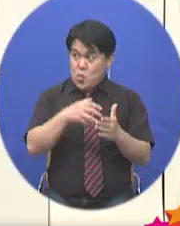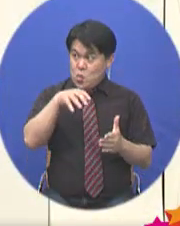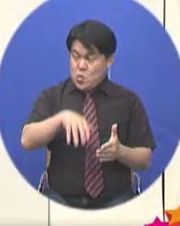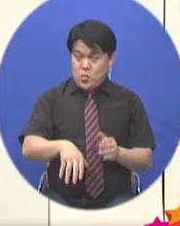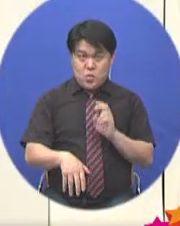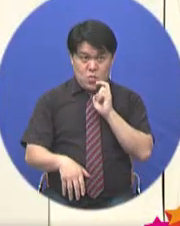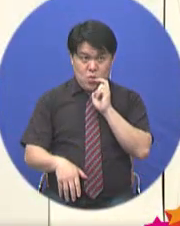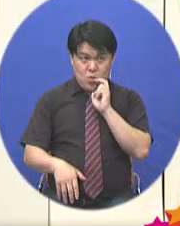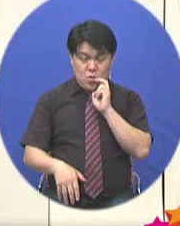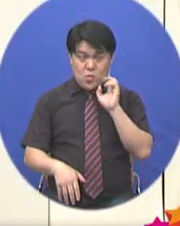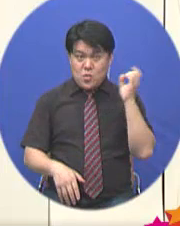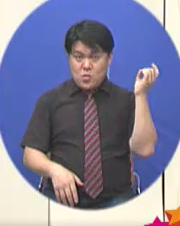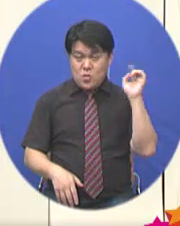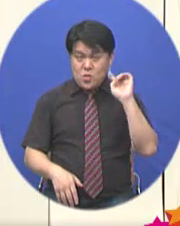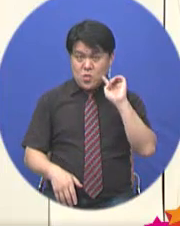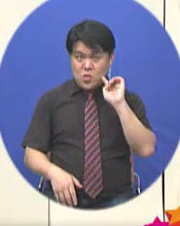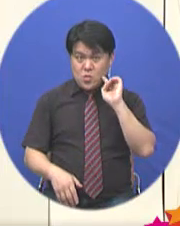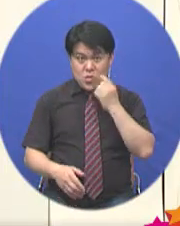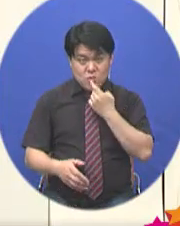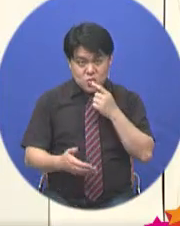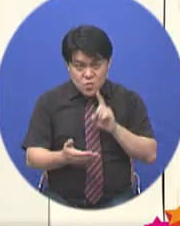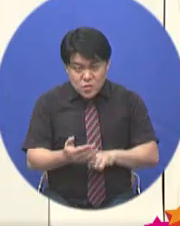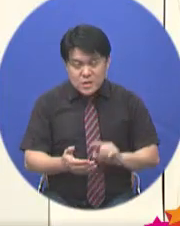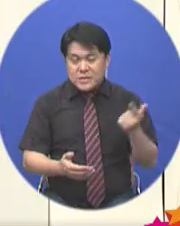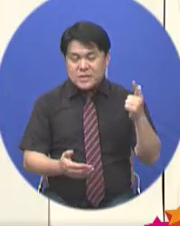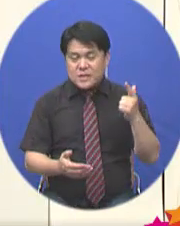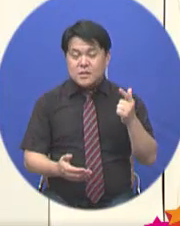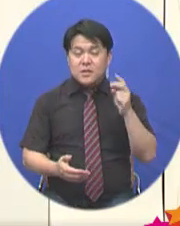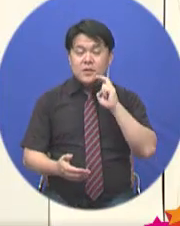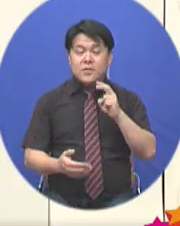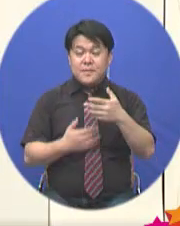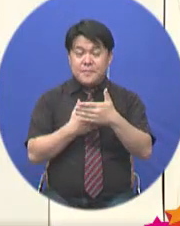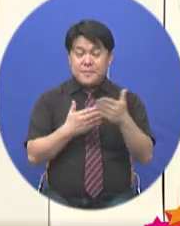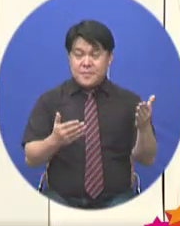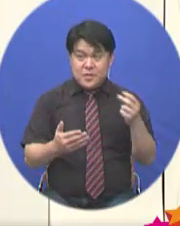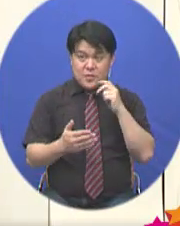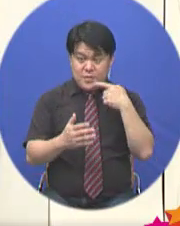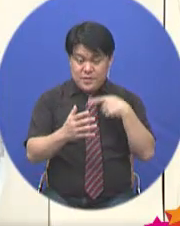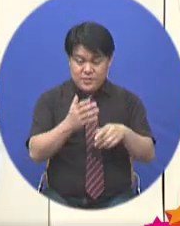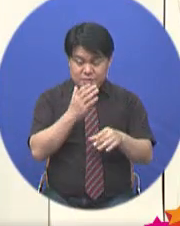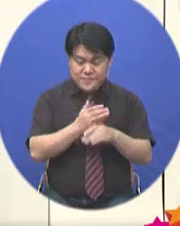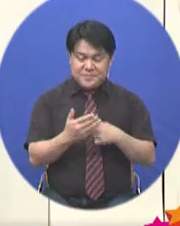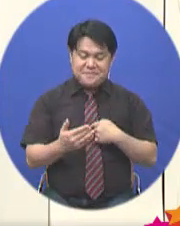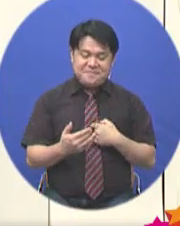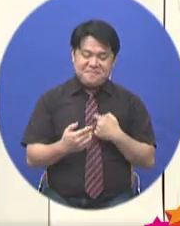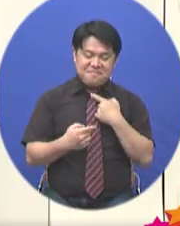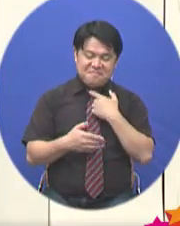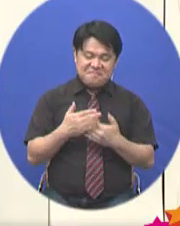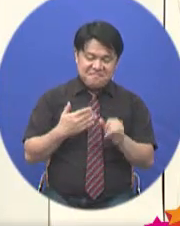부산항구가 쉬운 것 같으려 요 노래를 노래방에서 노래 교실에서 제가 가르치다 보면 네.